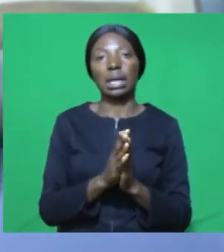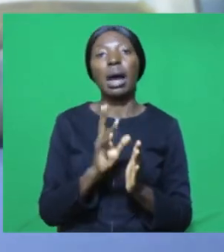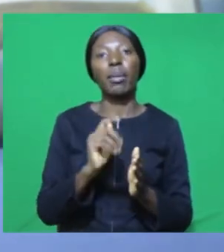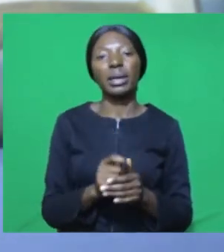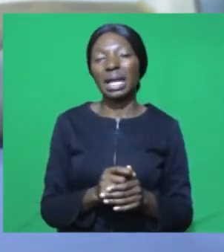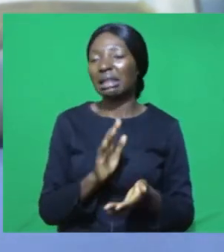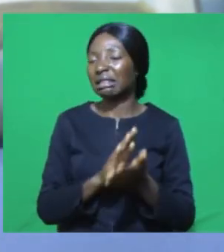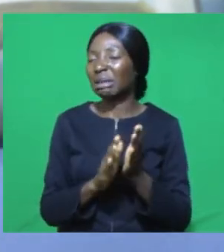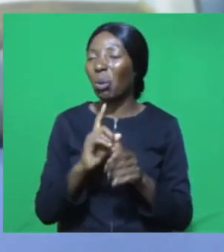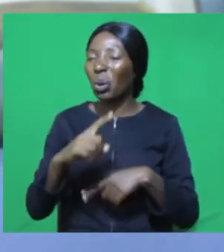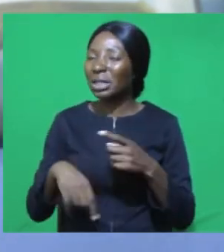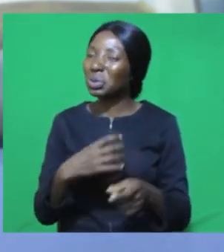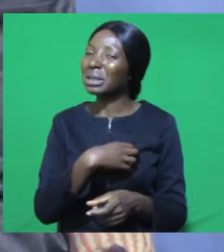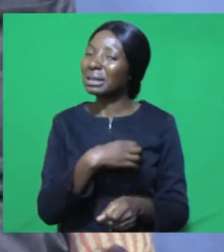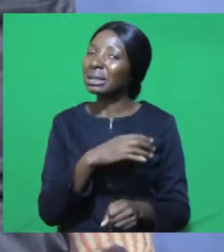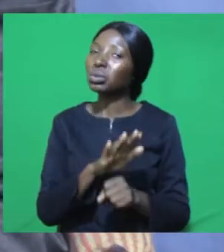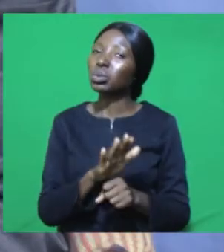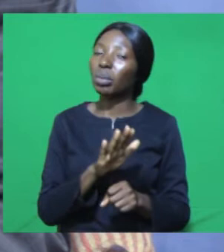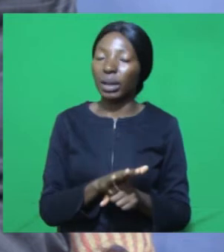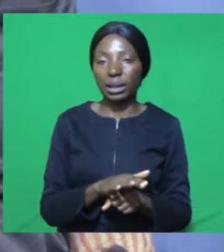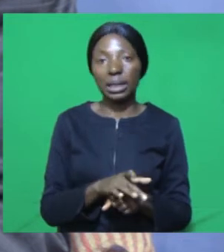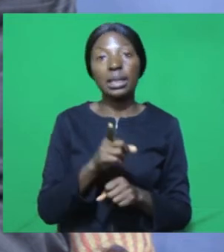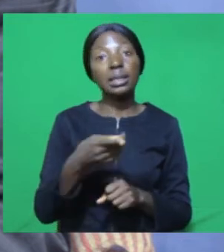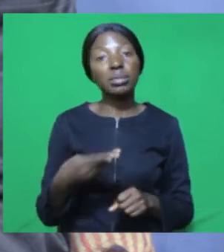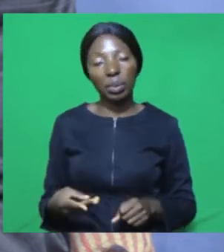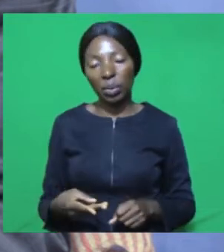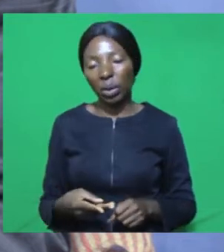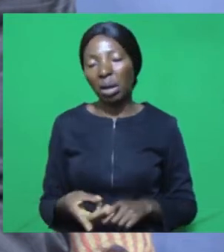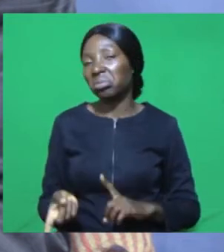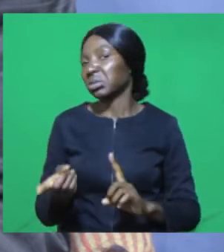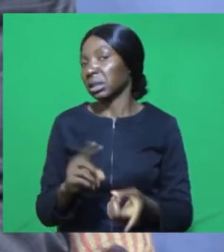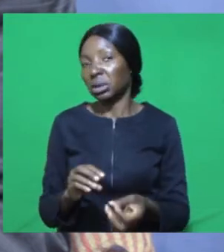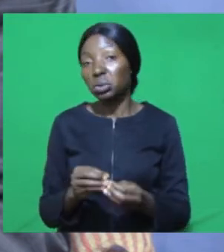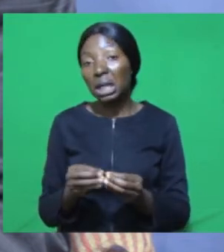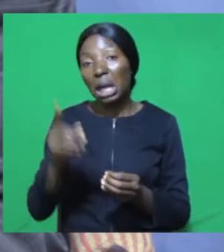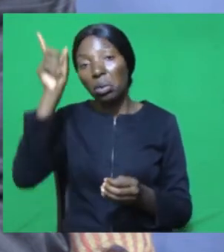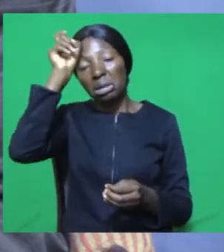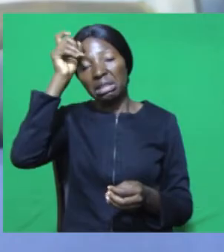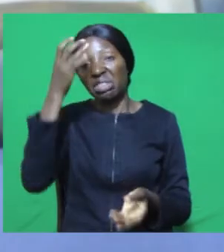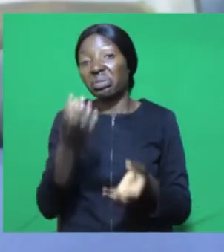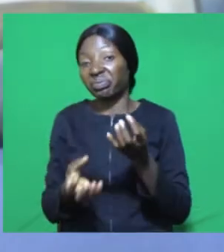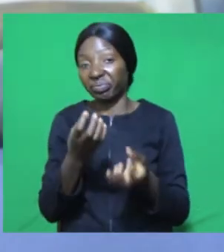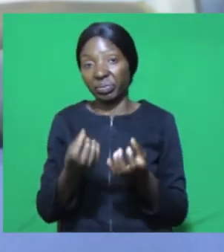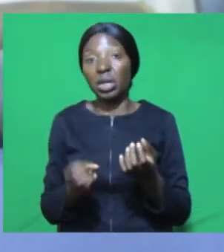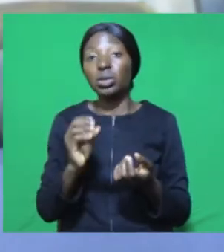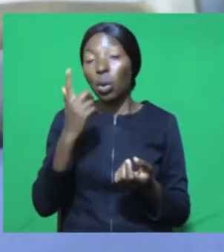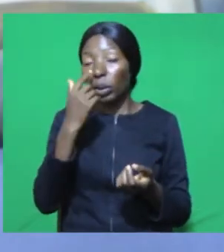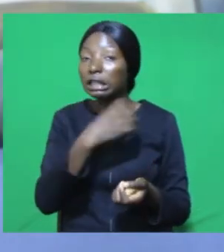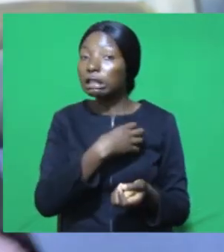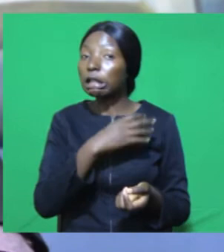asi vachiramba nezvitema zvavo handitovazviona vanosara vainazvo saka pane chitema pane rufu